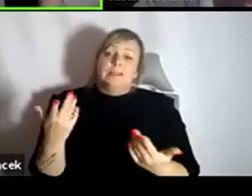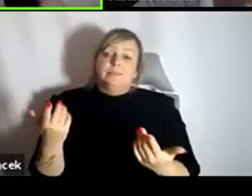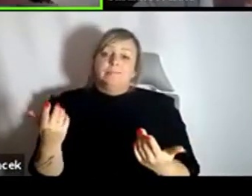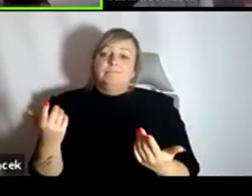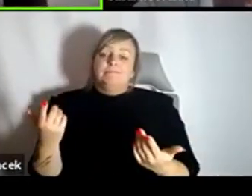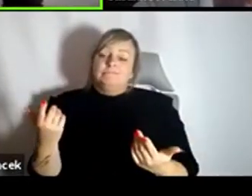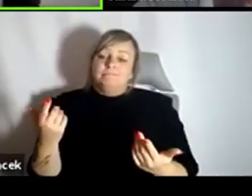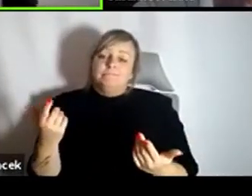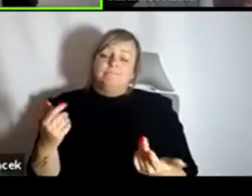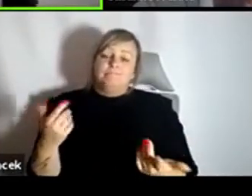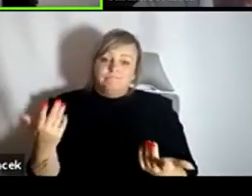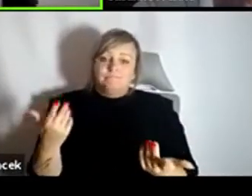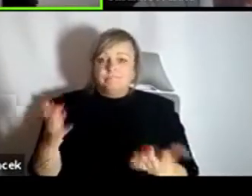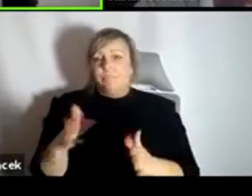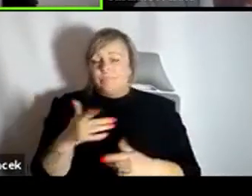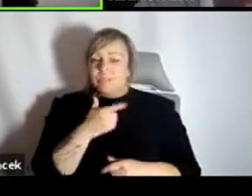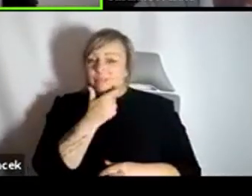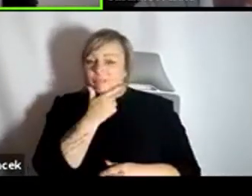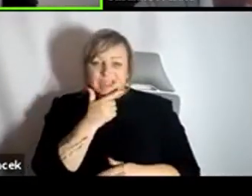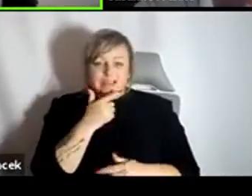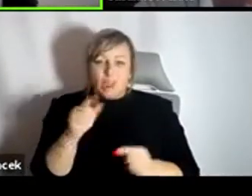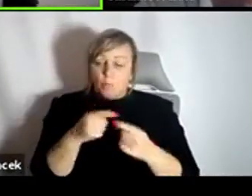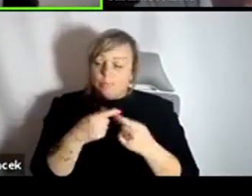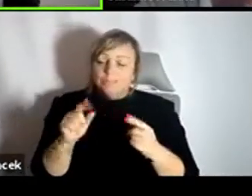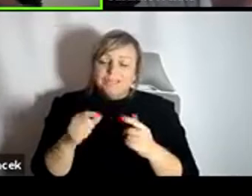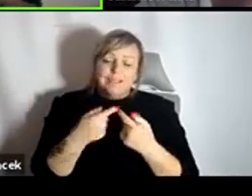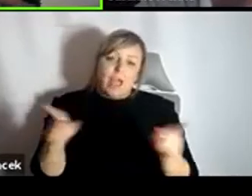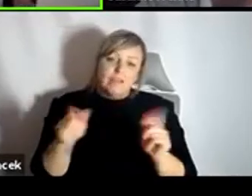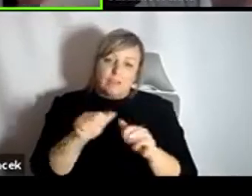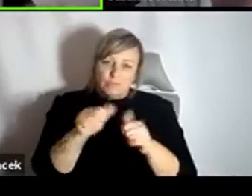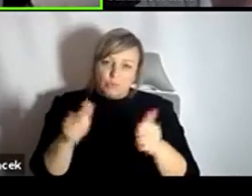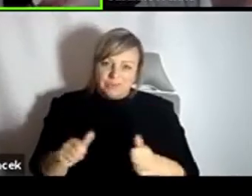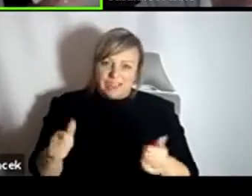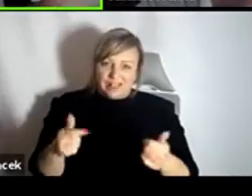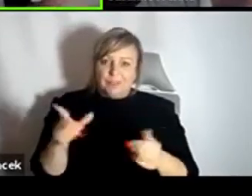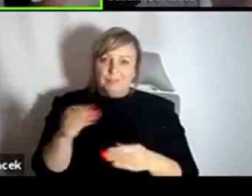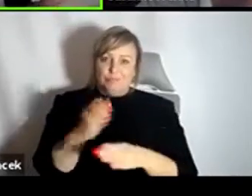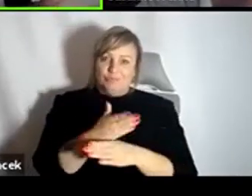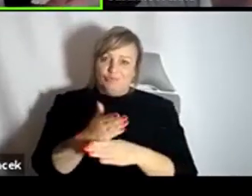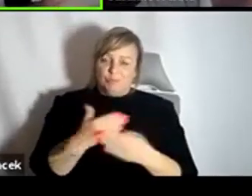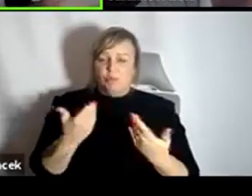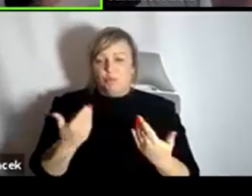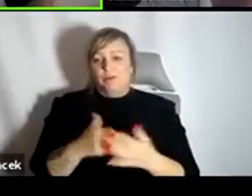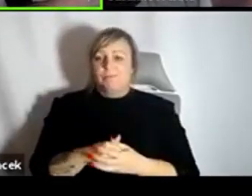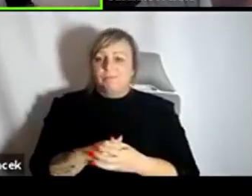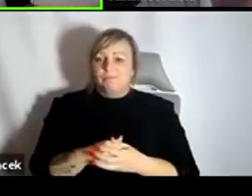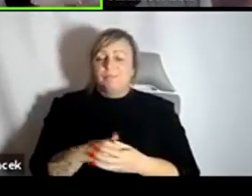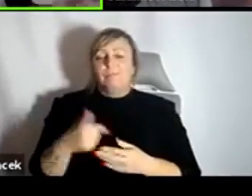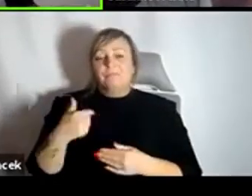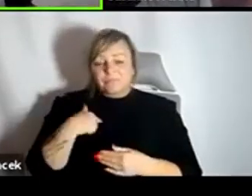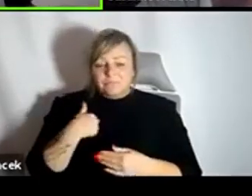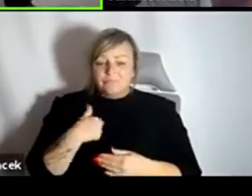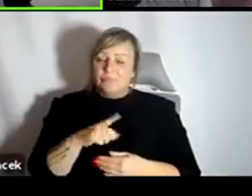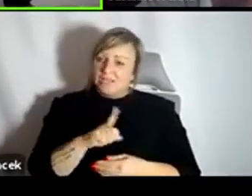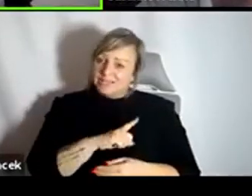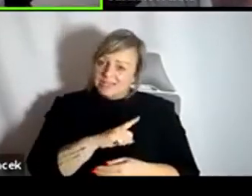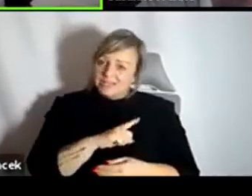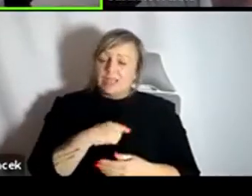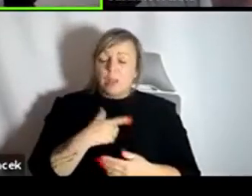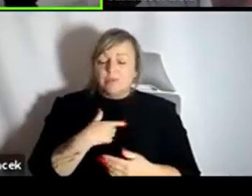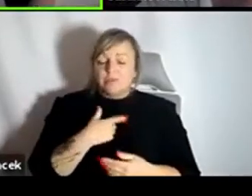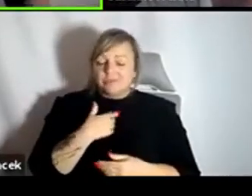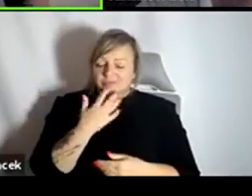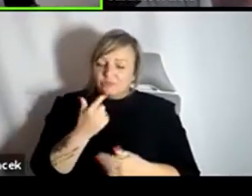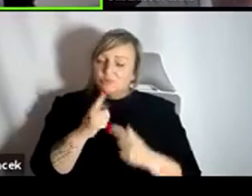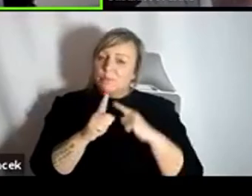das Mitbestimmungsmodell ein ganz anderes. Das muss man natürlich sehen. Ich wäre halt grundsätzlich ein bisschen gerne ein bisschen optimistischer